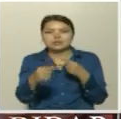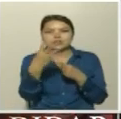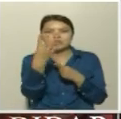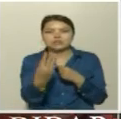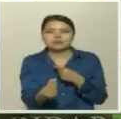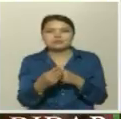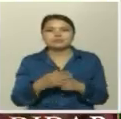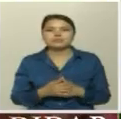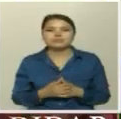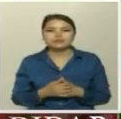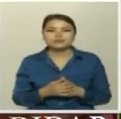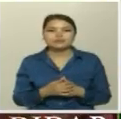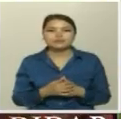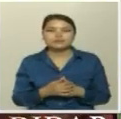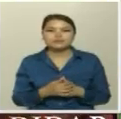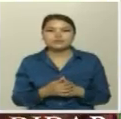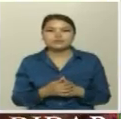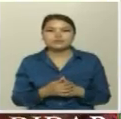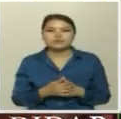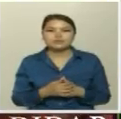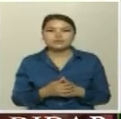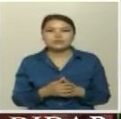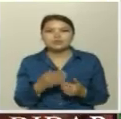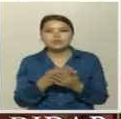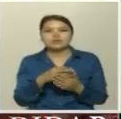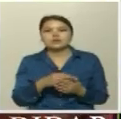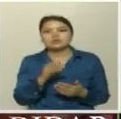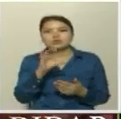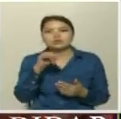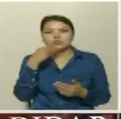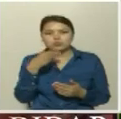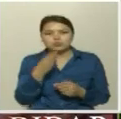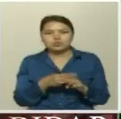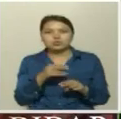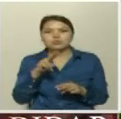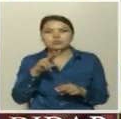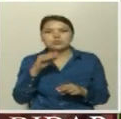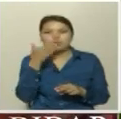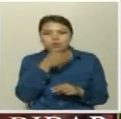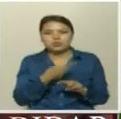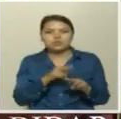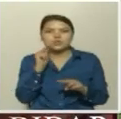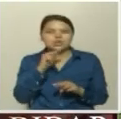дней. У них чечевичный суп, пирожное, плов, чай.